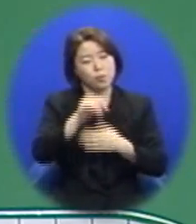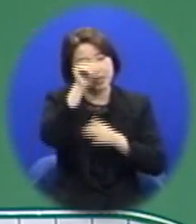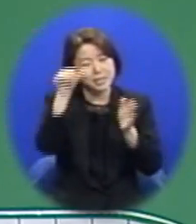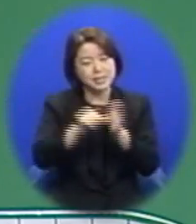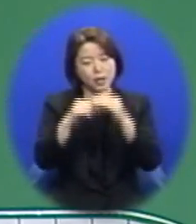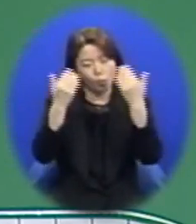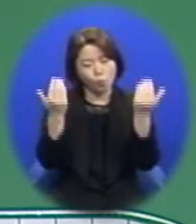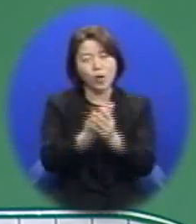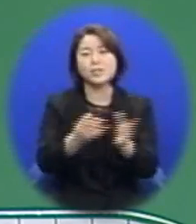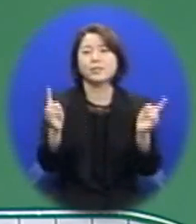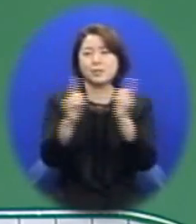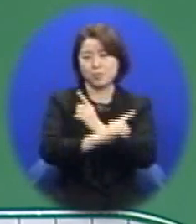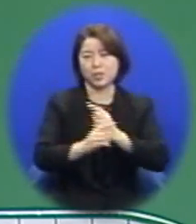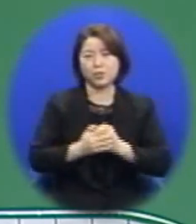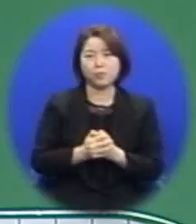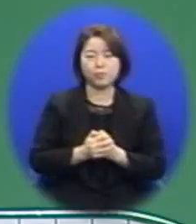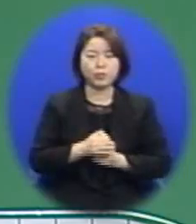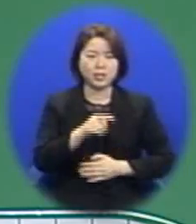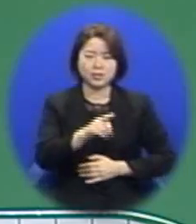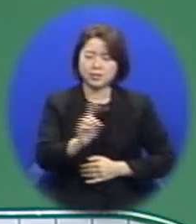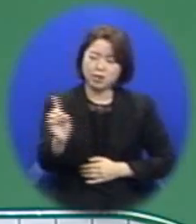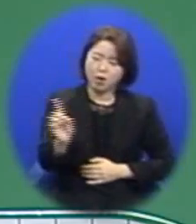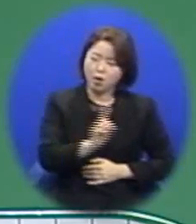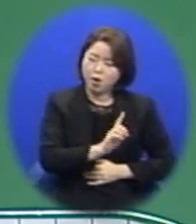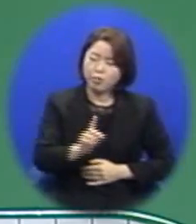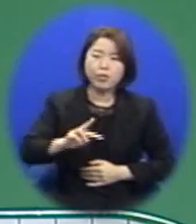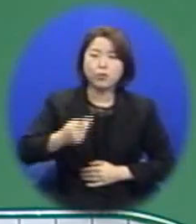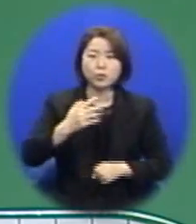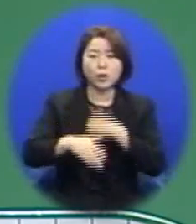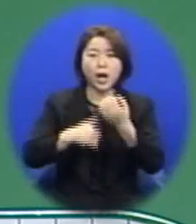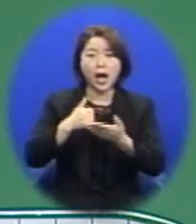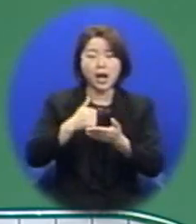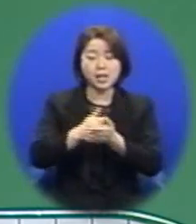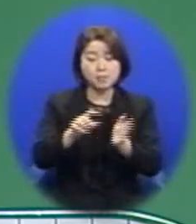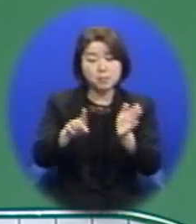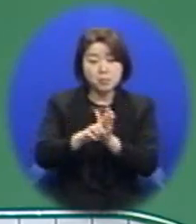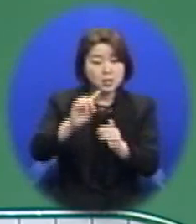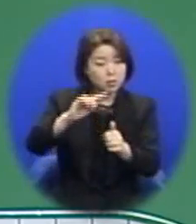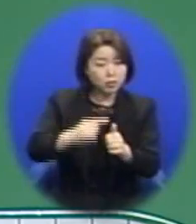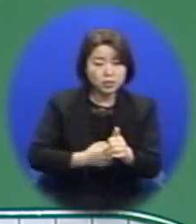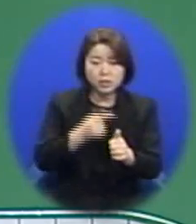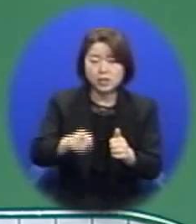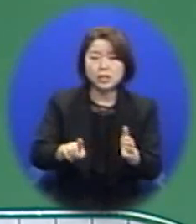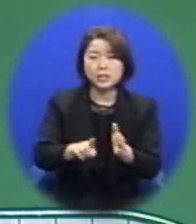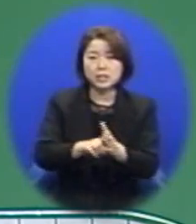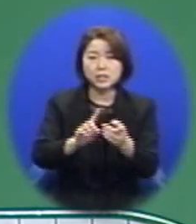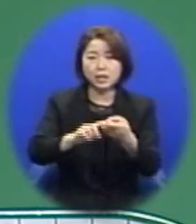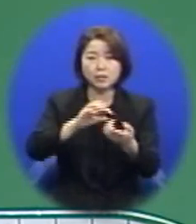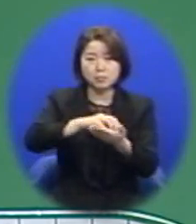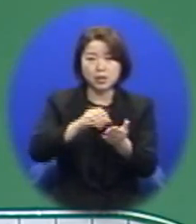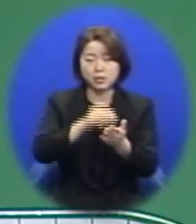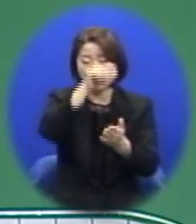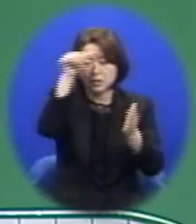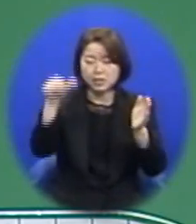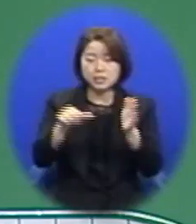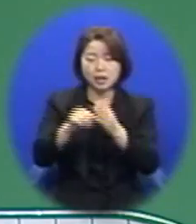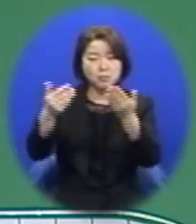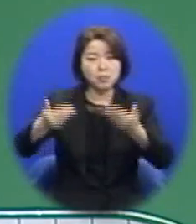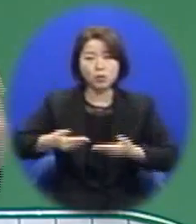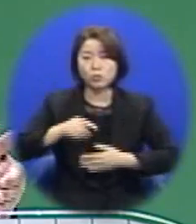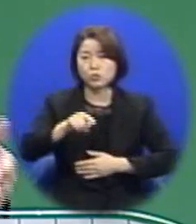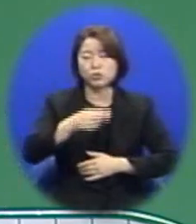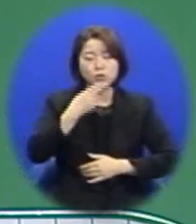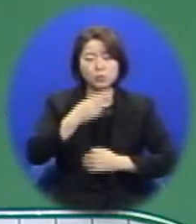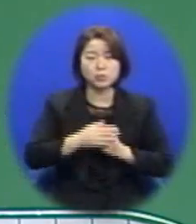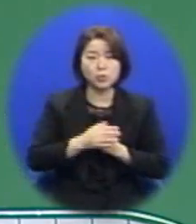달라집니다. 그 어떤 것도 하나님이 믿어지는 이 신앙만큼 인생을 바꾸는 건 없어요.